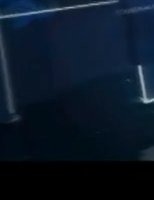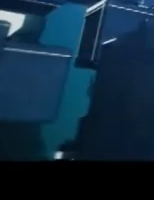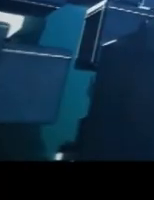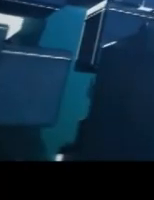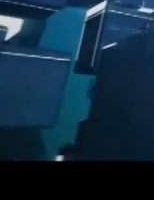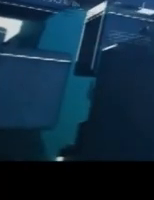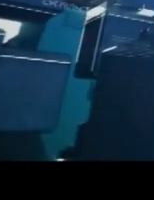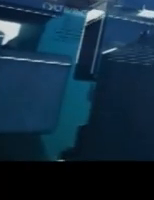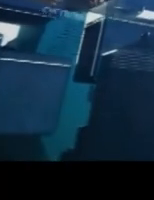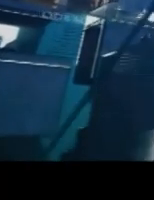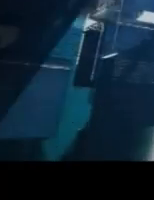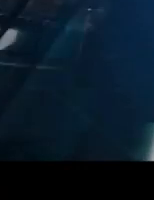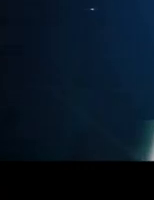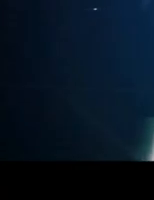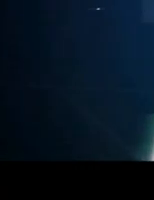Музика